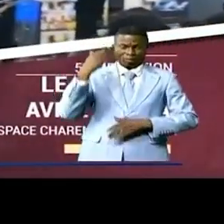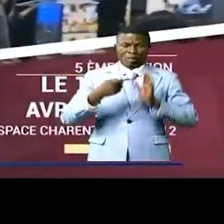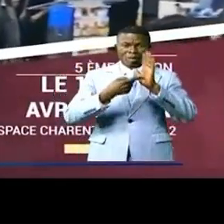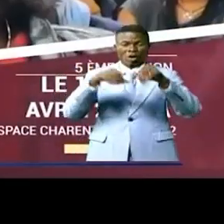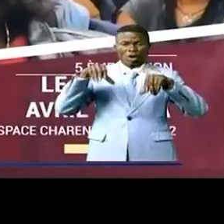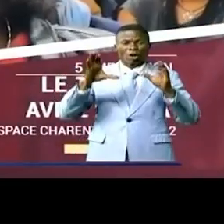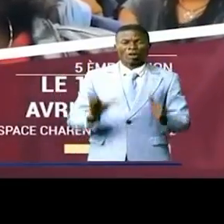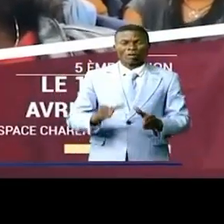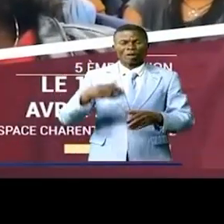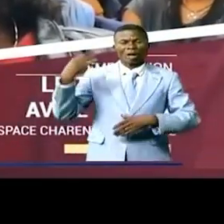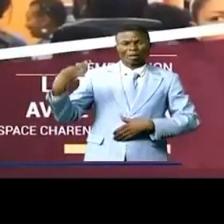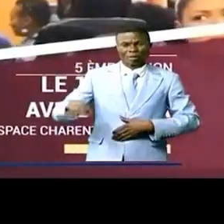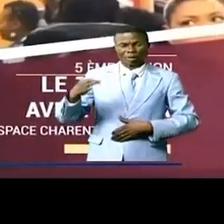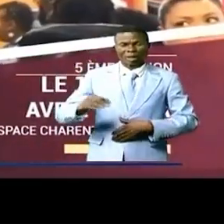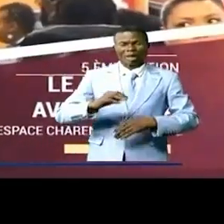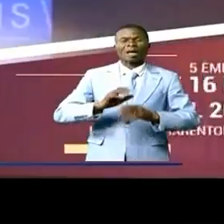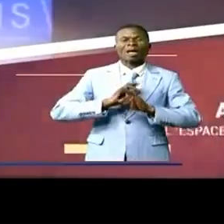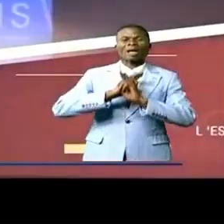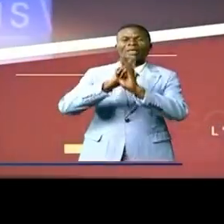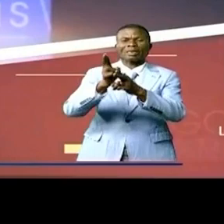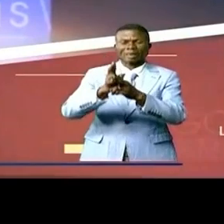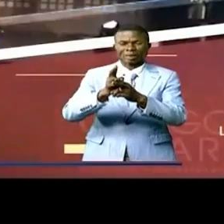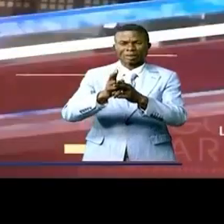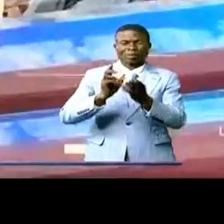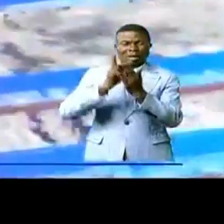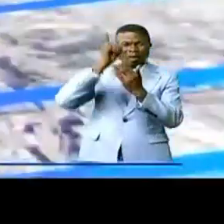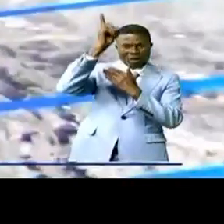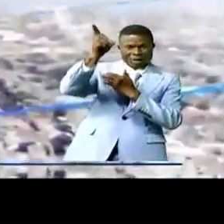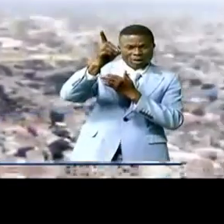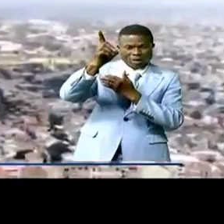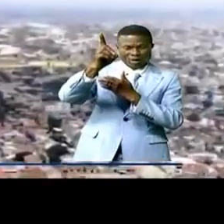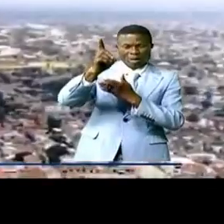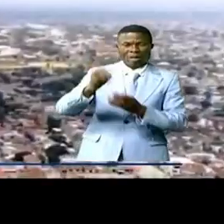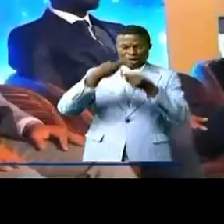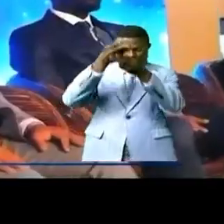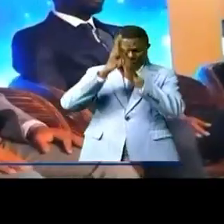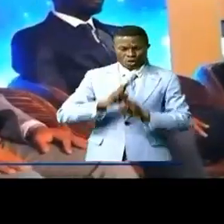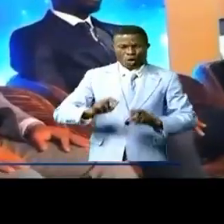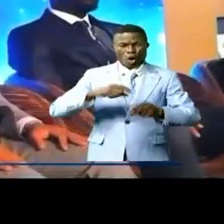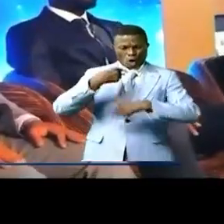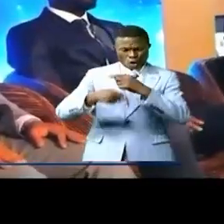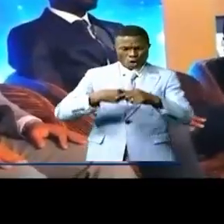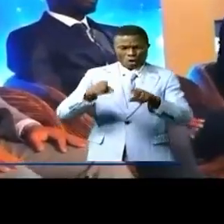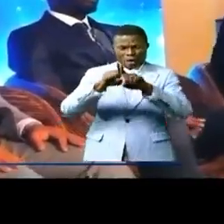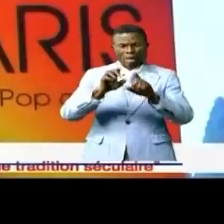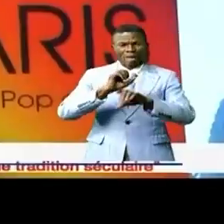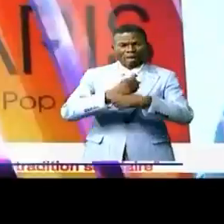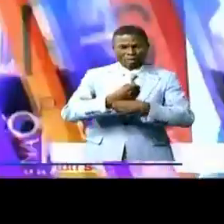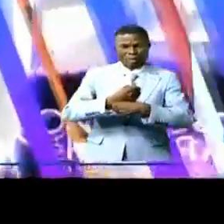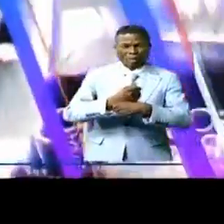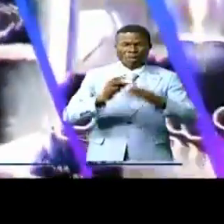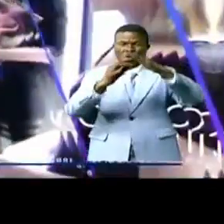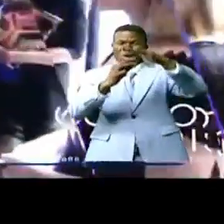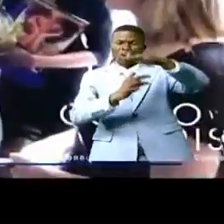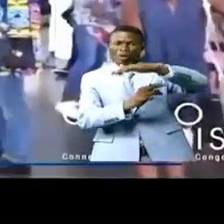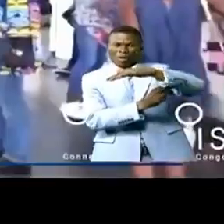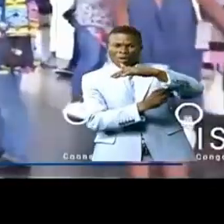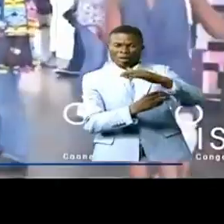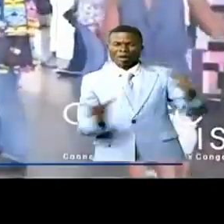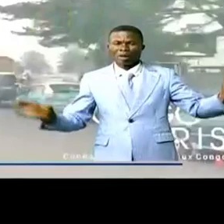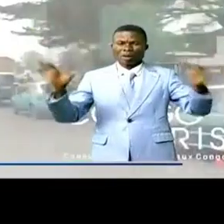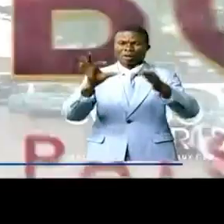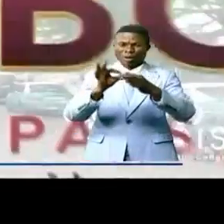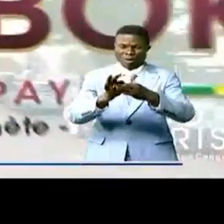paris c'est répondent à l appel du destin c'est lui d'honorer ses origines et décrié des ponts pour rassembler